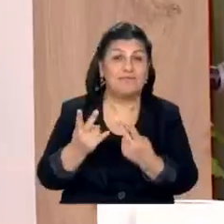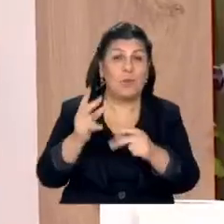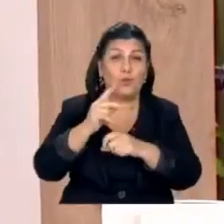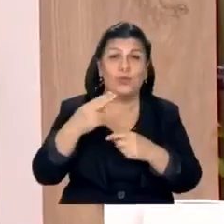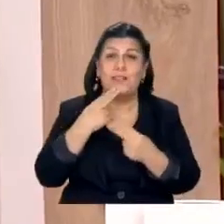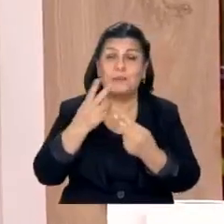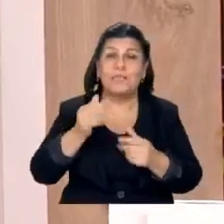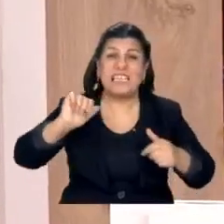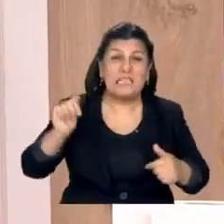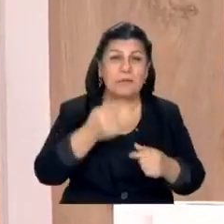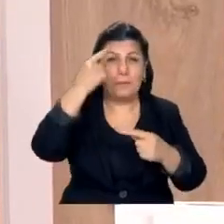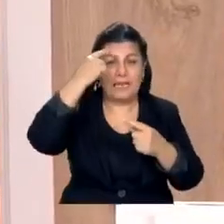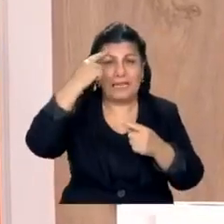teşekkür ediyoruz Bu kıymetli bilgileri bizimle paylaştığı